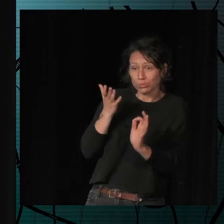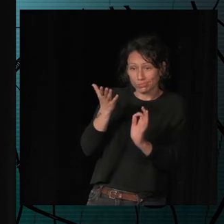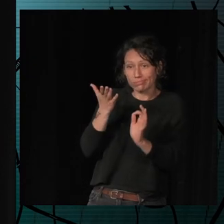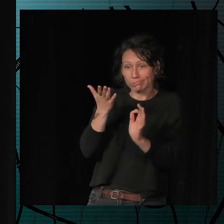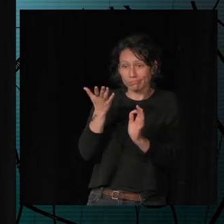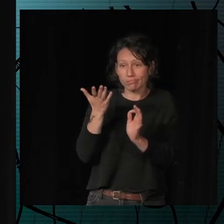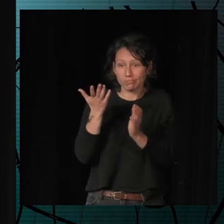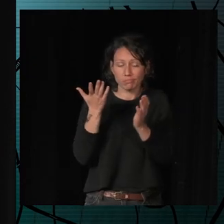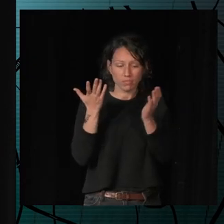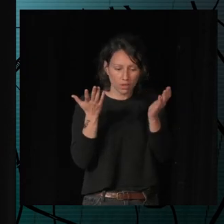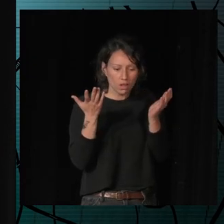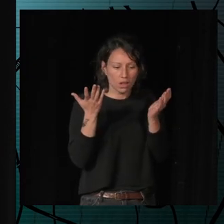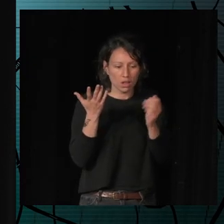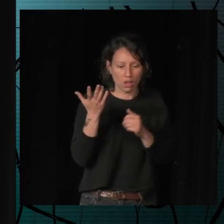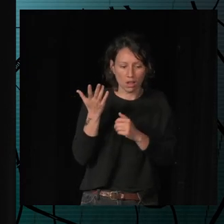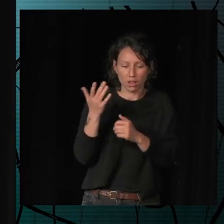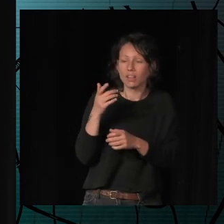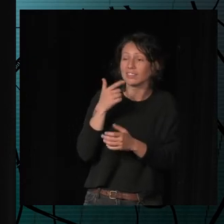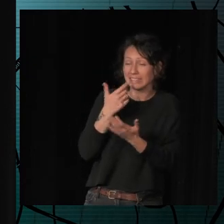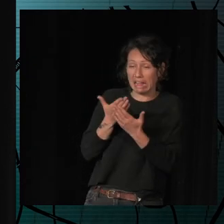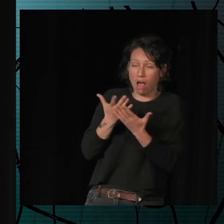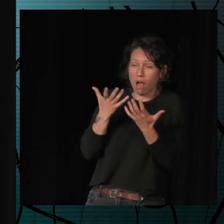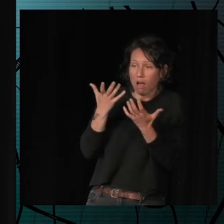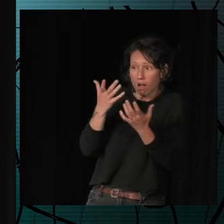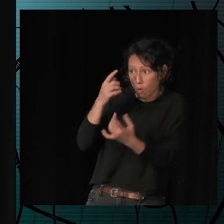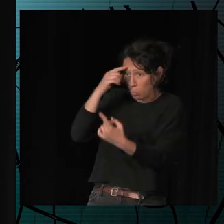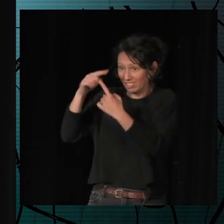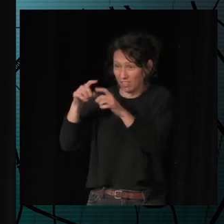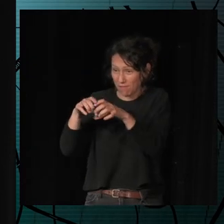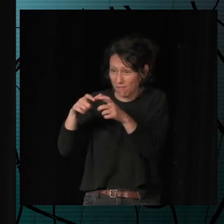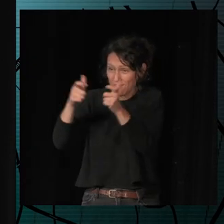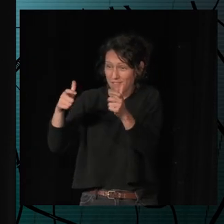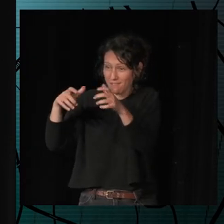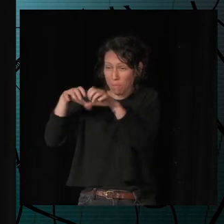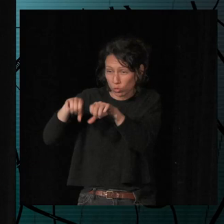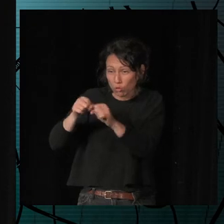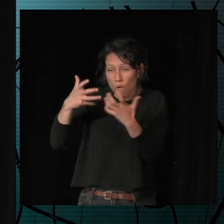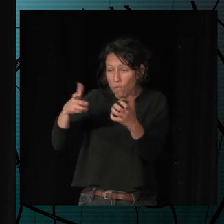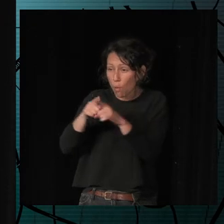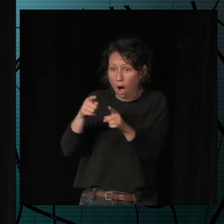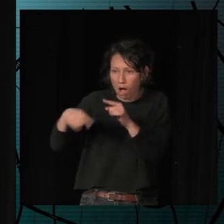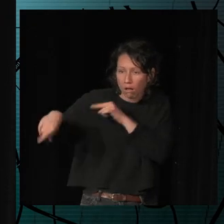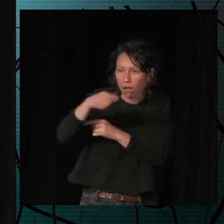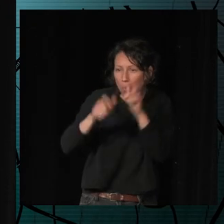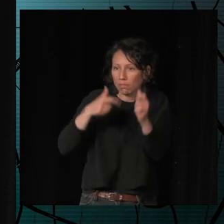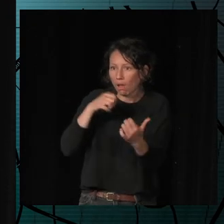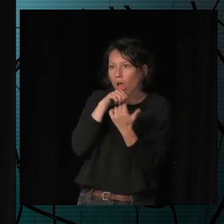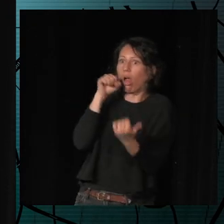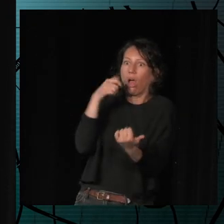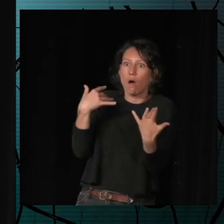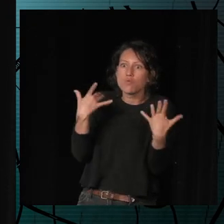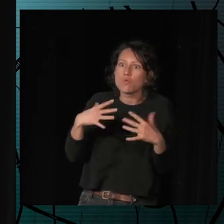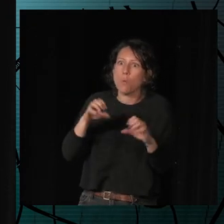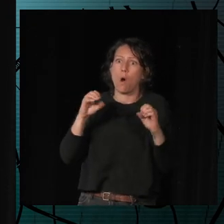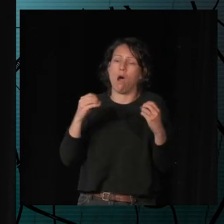l'pat donc comment on fait pour justement comme disait Mike minignola conserver ce besoin de divertissement de spectaculaire